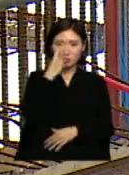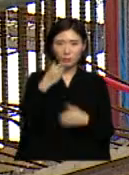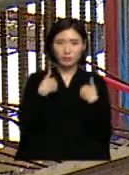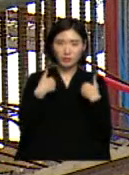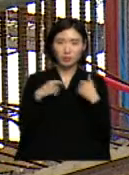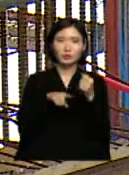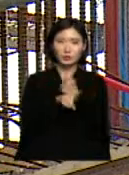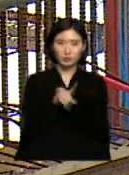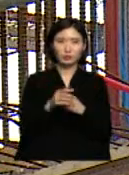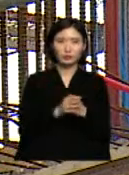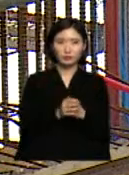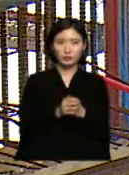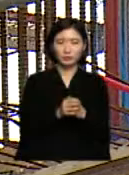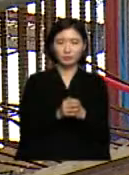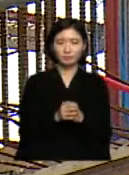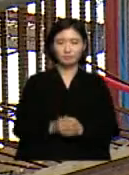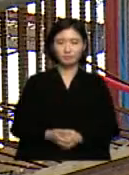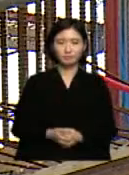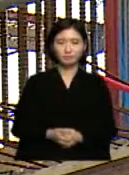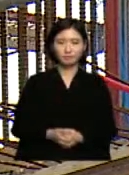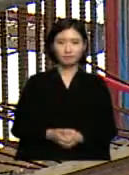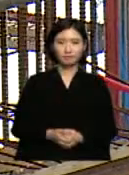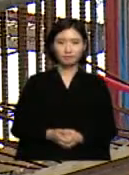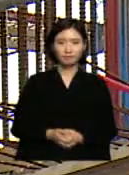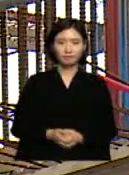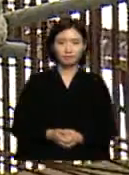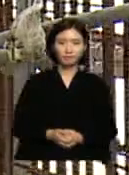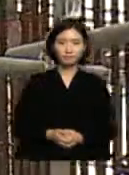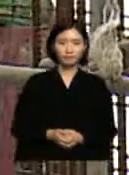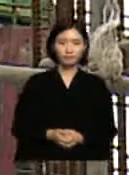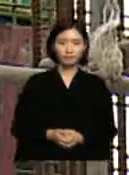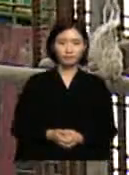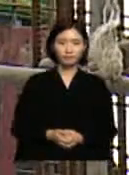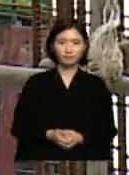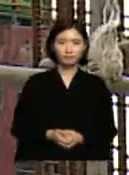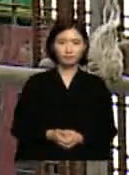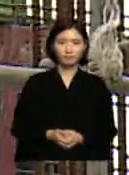필요한 이유입니다. 딜라이브 서울경기 케이블TV 오신영입니다.